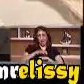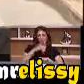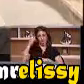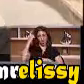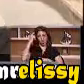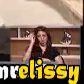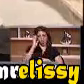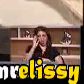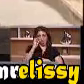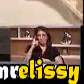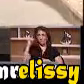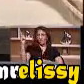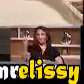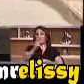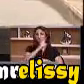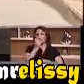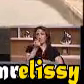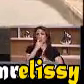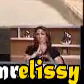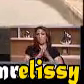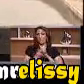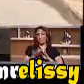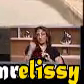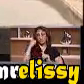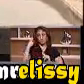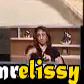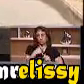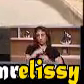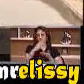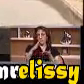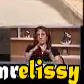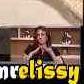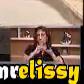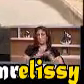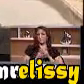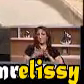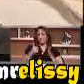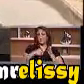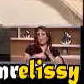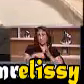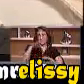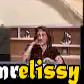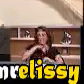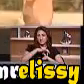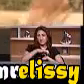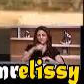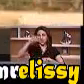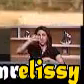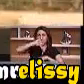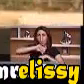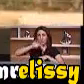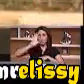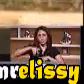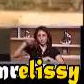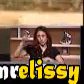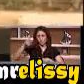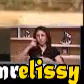وبقالي سنة كده دايخ مش عارف اتعالج بين هيئة التأمين الصحي وبين مركز الجمالية بمعهد ناصر. ما